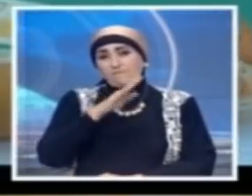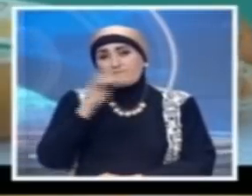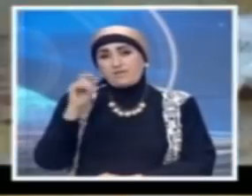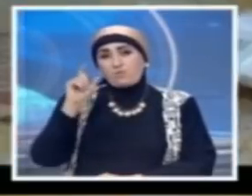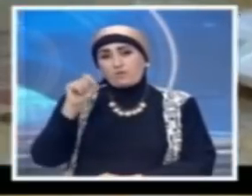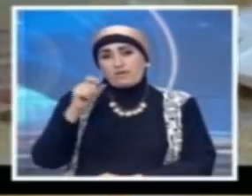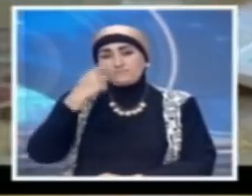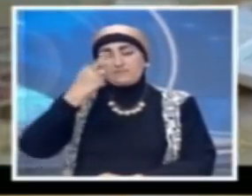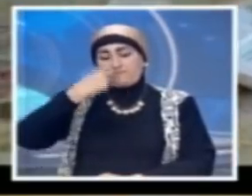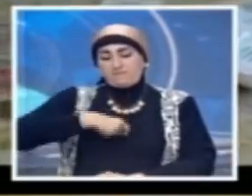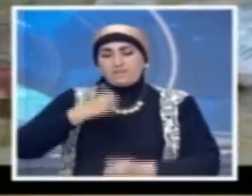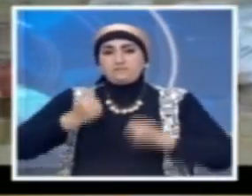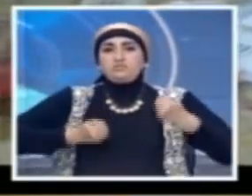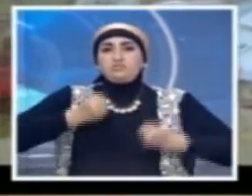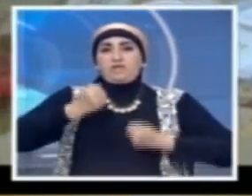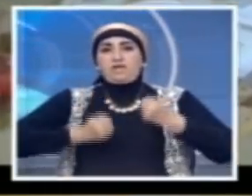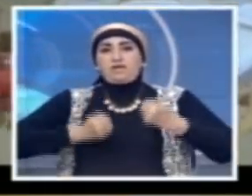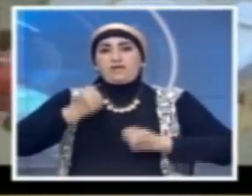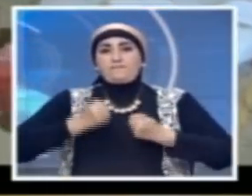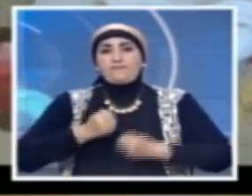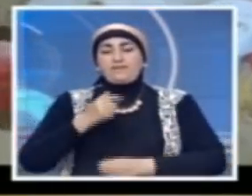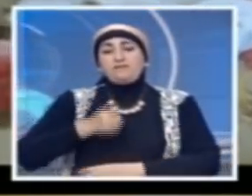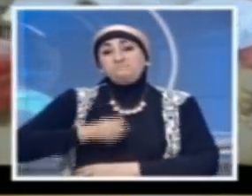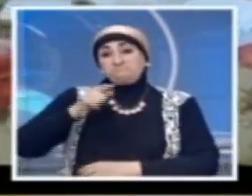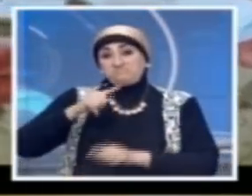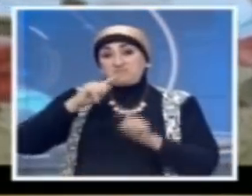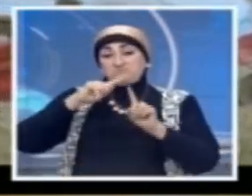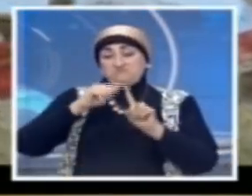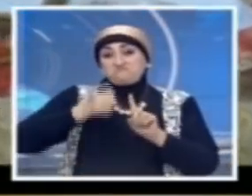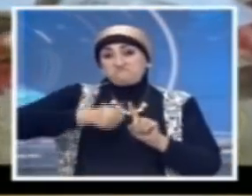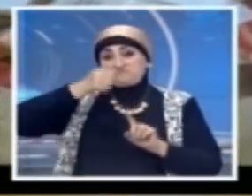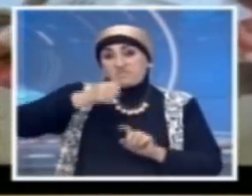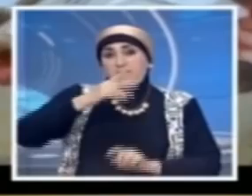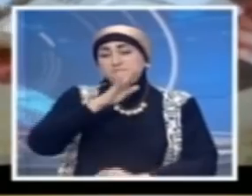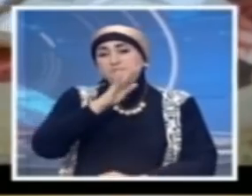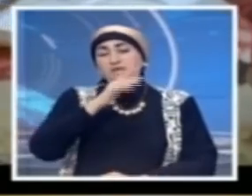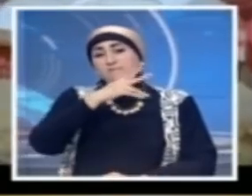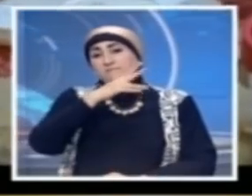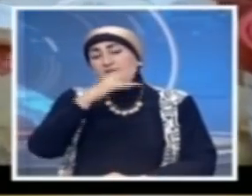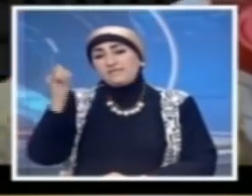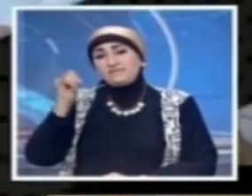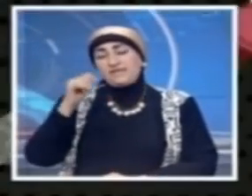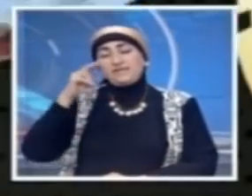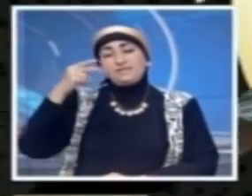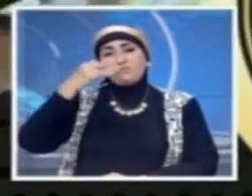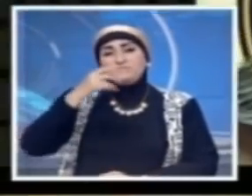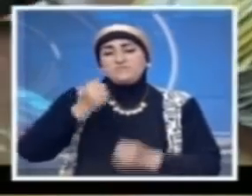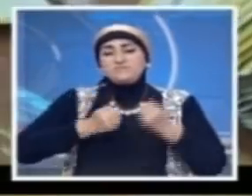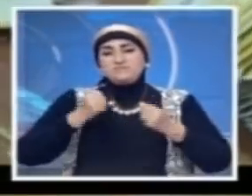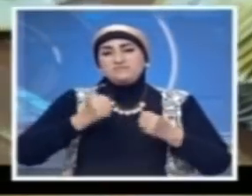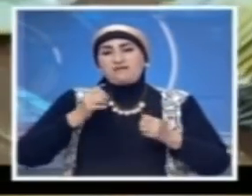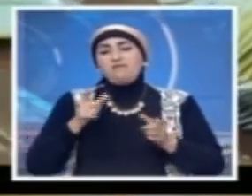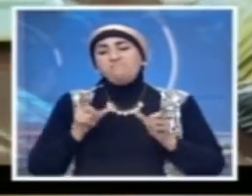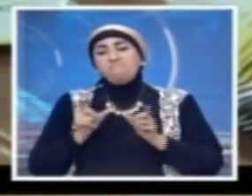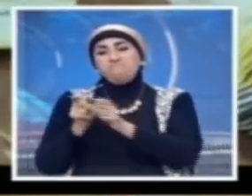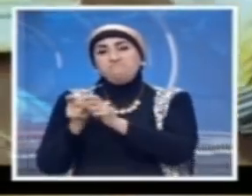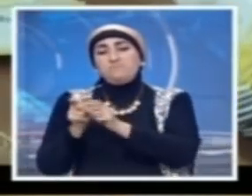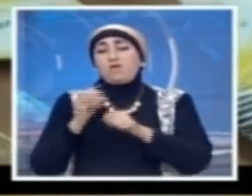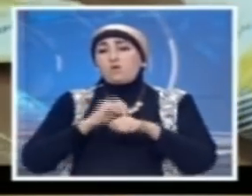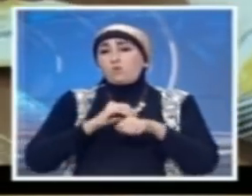3,105 من قائد المركبات، تبين إيجابية عدد 201 سائق منهم، كما تم المرور